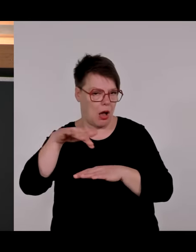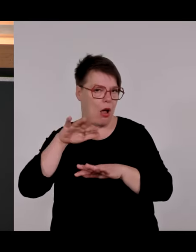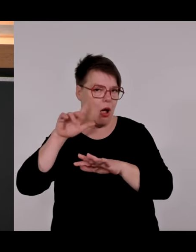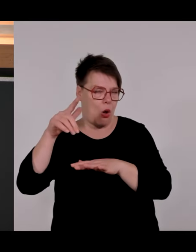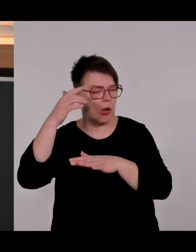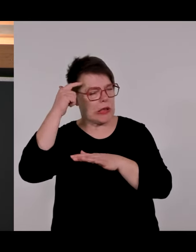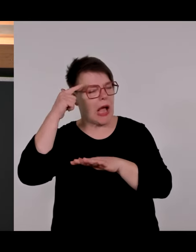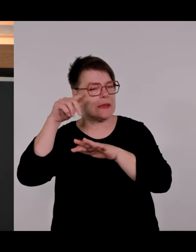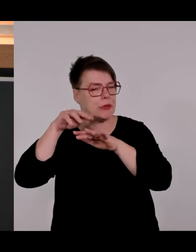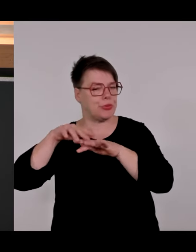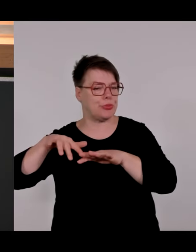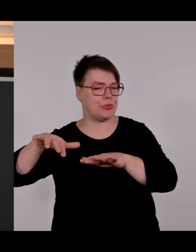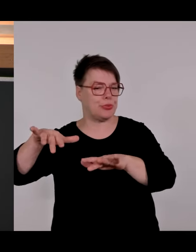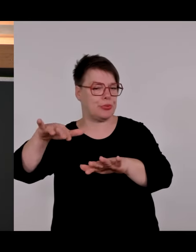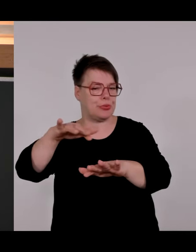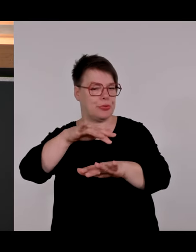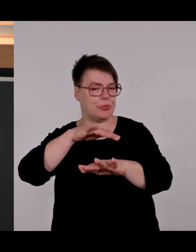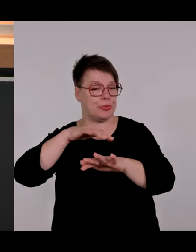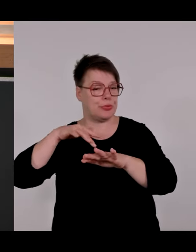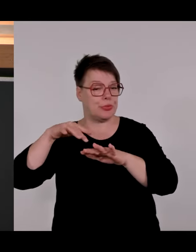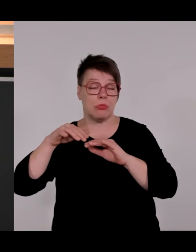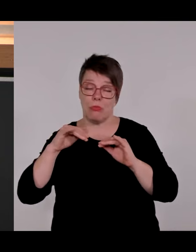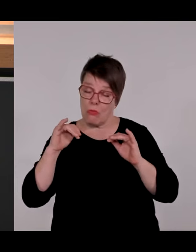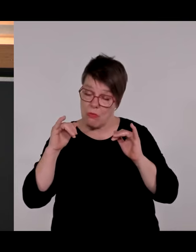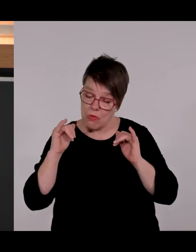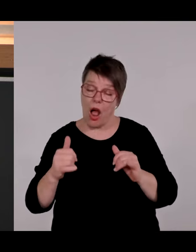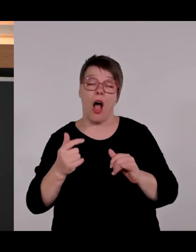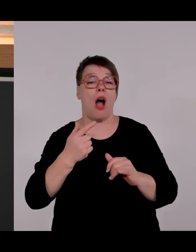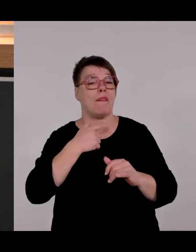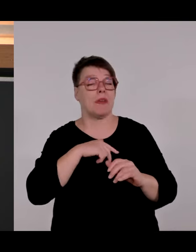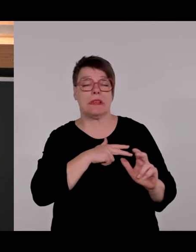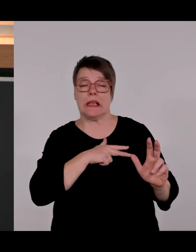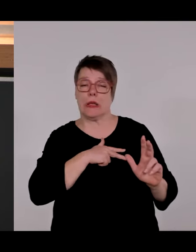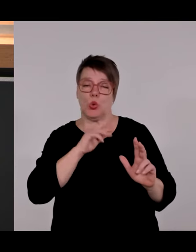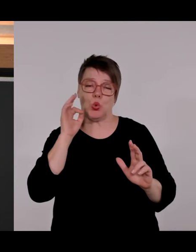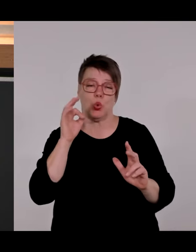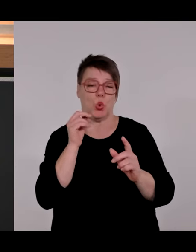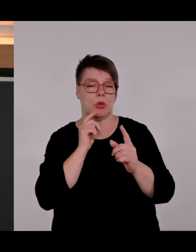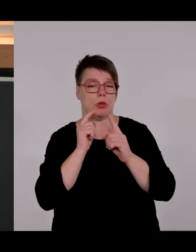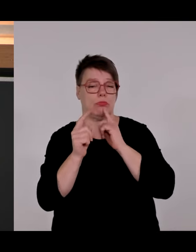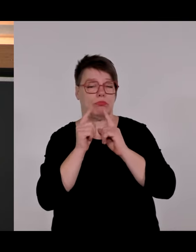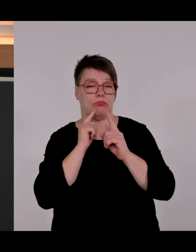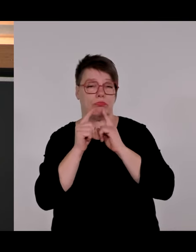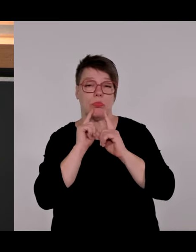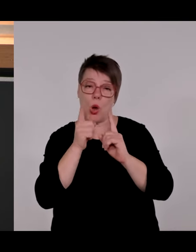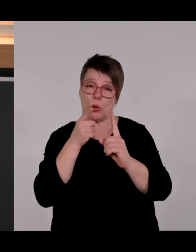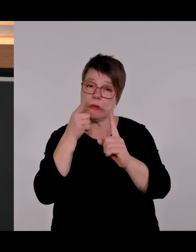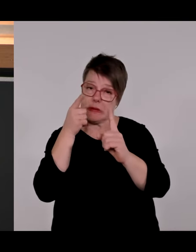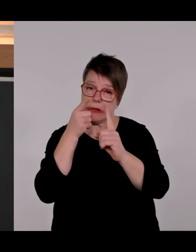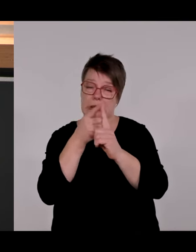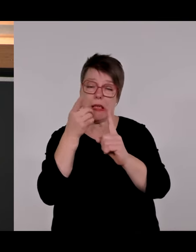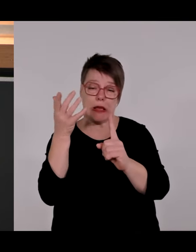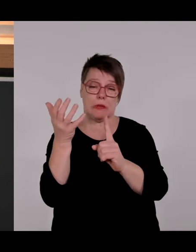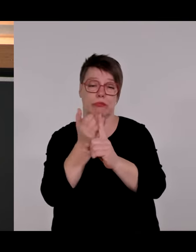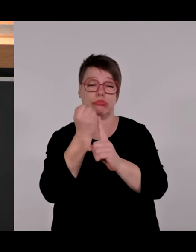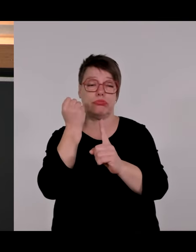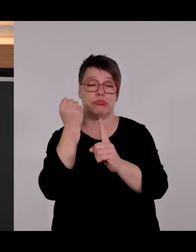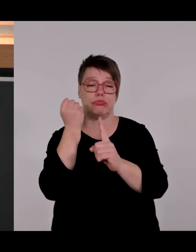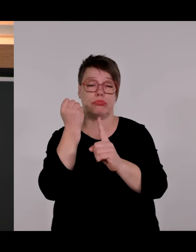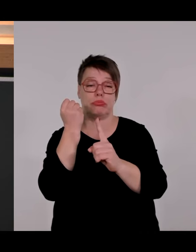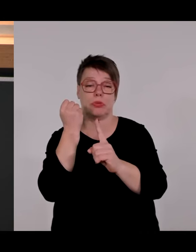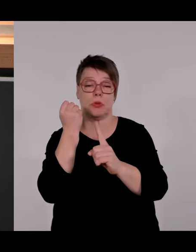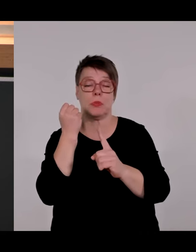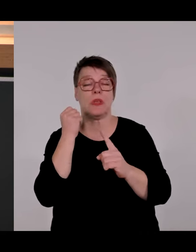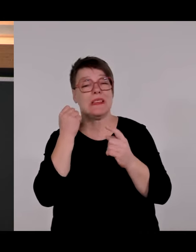Und ja, wir haben uns in vielen Punkten übrigens auch mit dem Bezirk verständigt. will das ausdrücklich sagen. Vieles, was im Papier